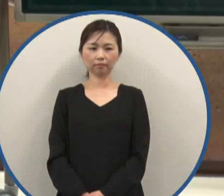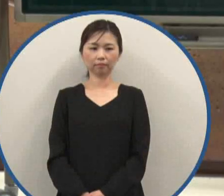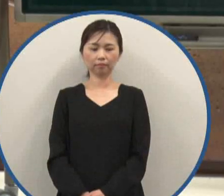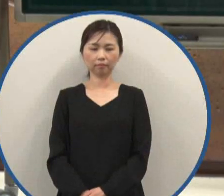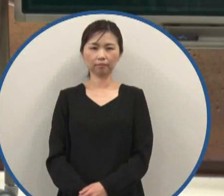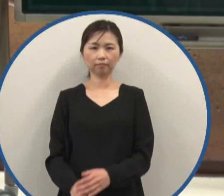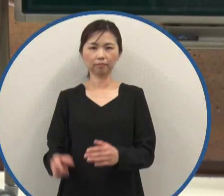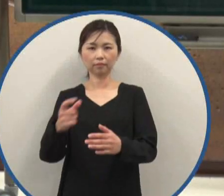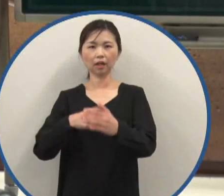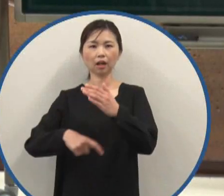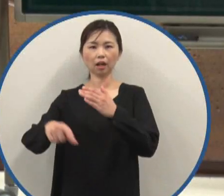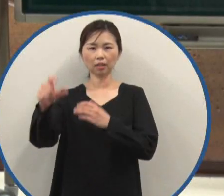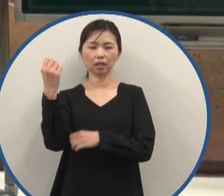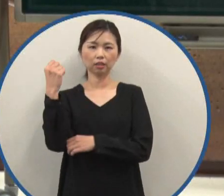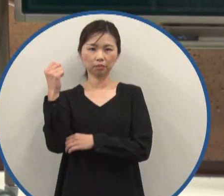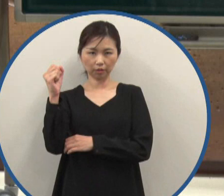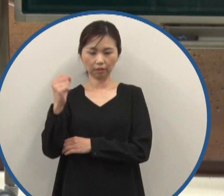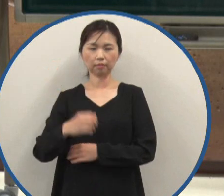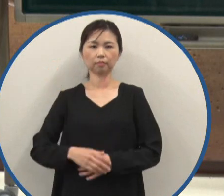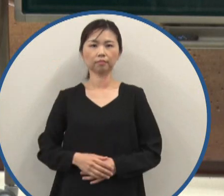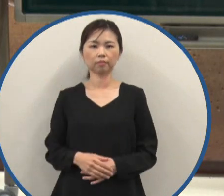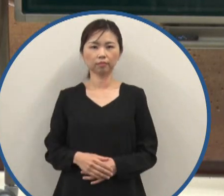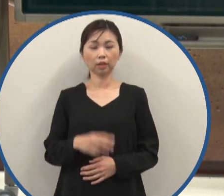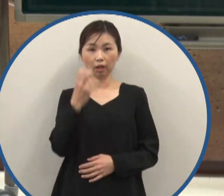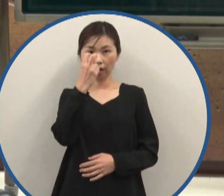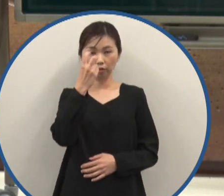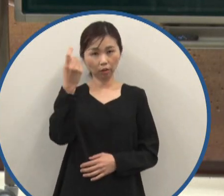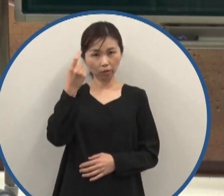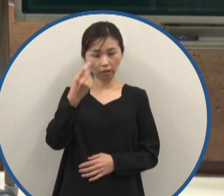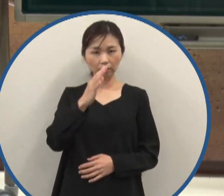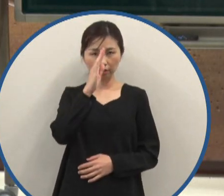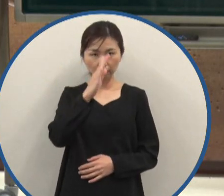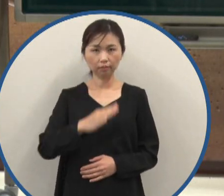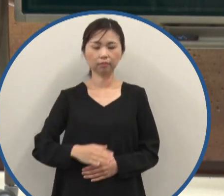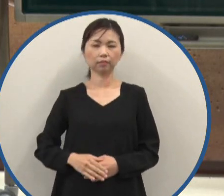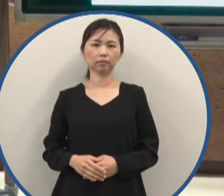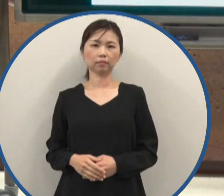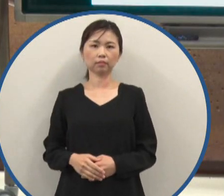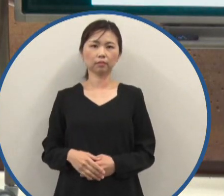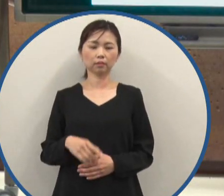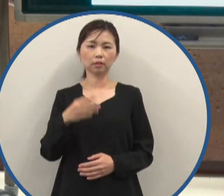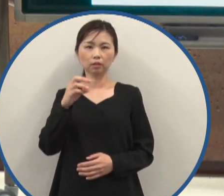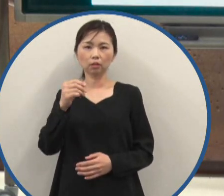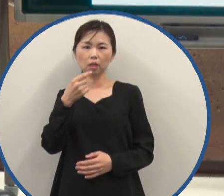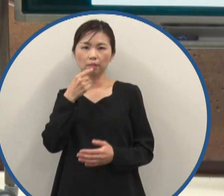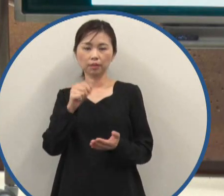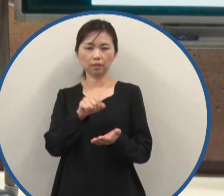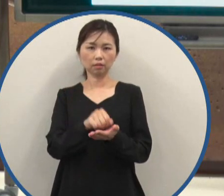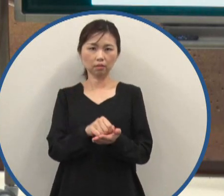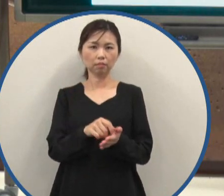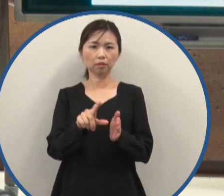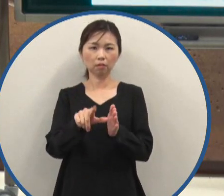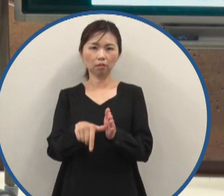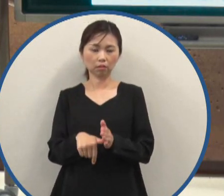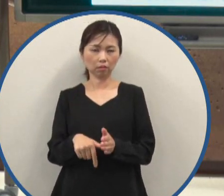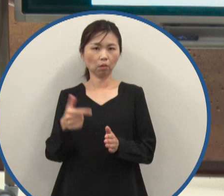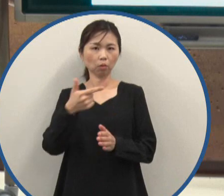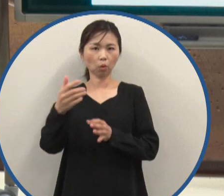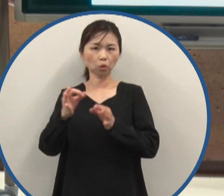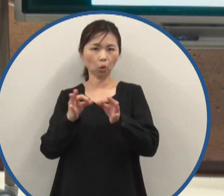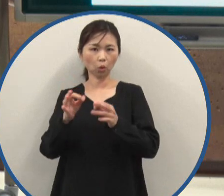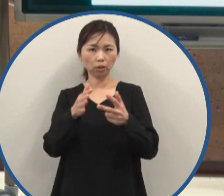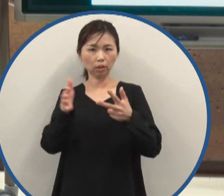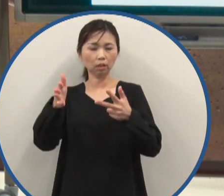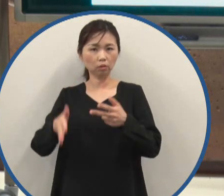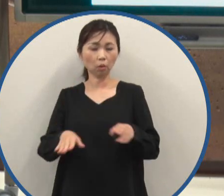朝日新聞の比嘉と申します。すみません、ちょっと確認で教えていただきたいんですけれども、休日の、大型、大規模商業施設の、